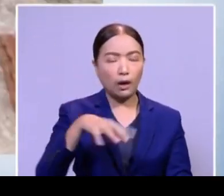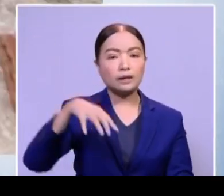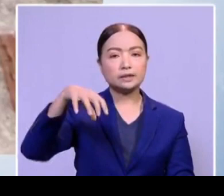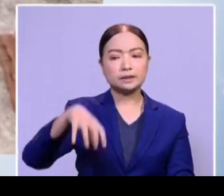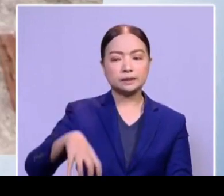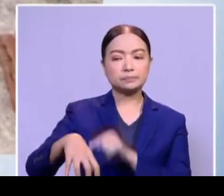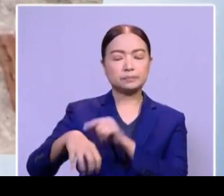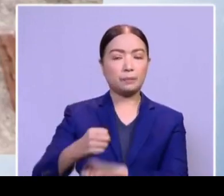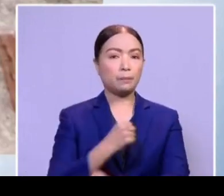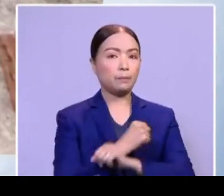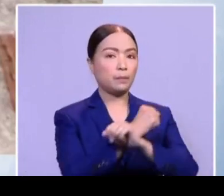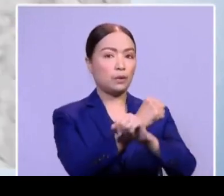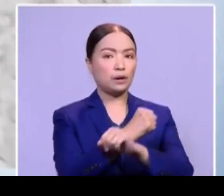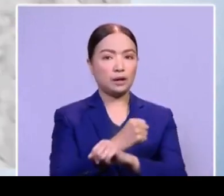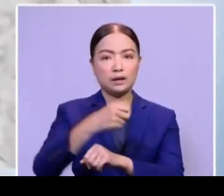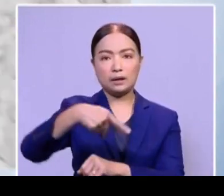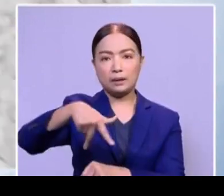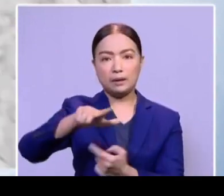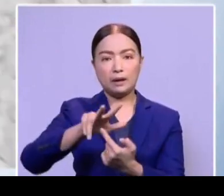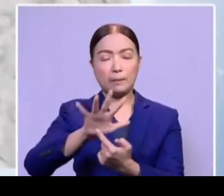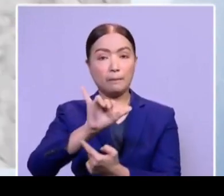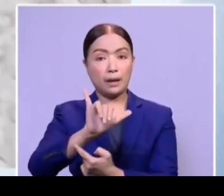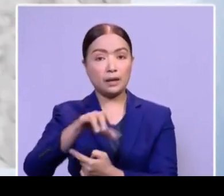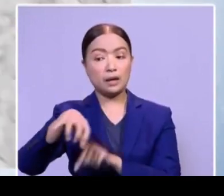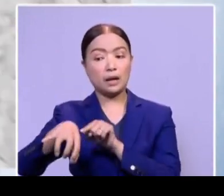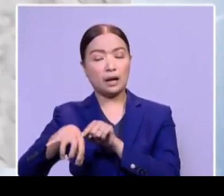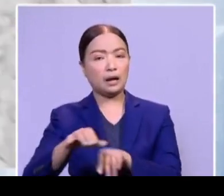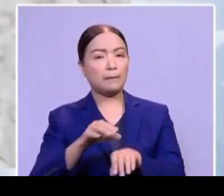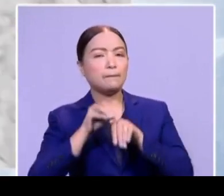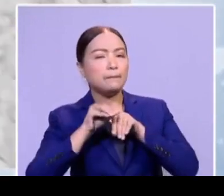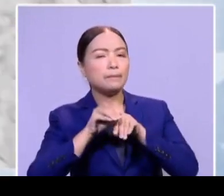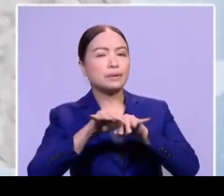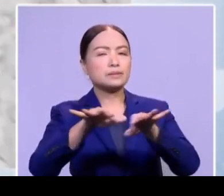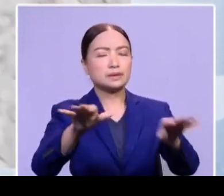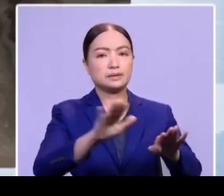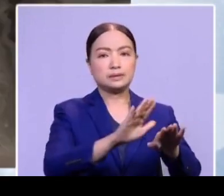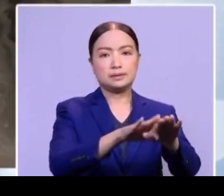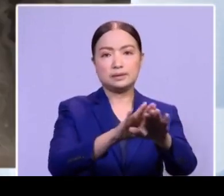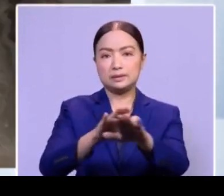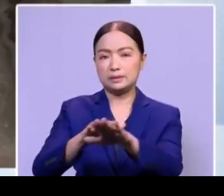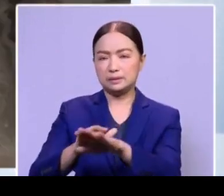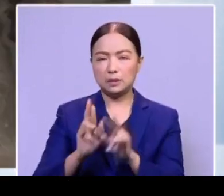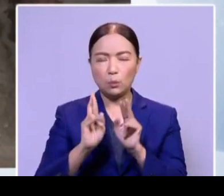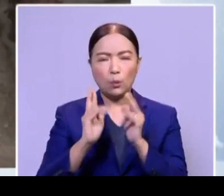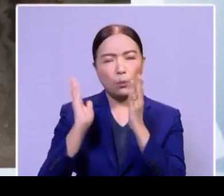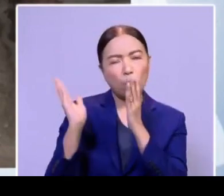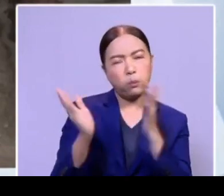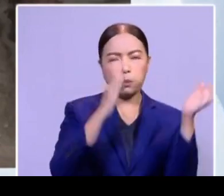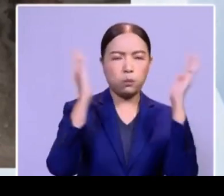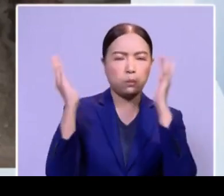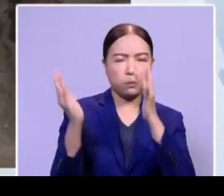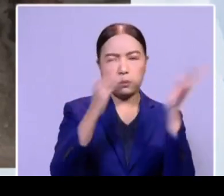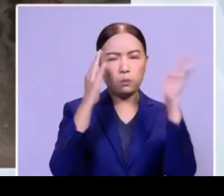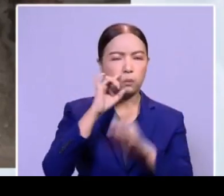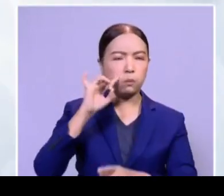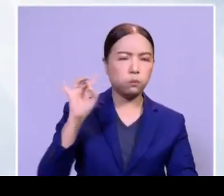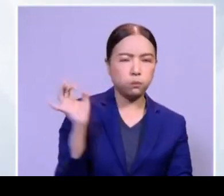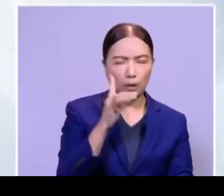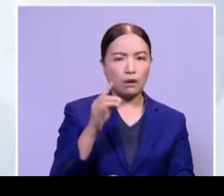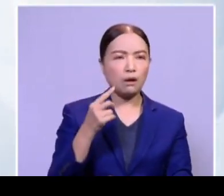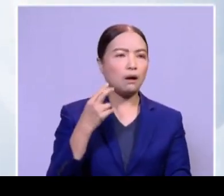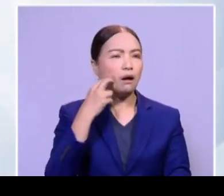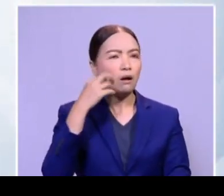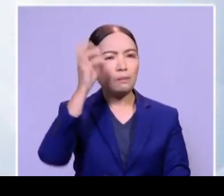าธารณภัยได้ประกาศเตือนประชาชนว่าต้องระวังพายุลมแรงแล้วก็ลูกเห็บตกในครั้งนี้ต่อไปอีกด้วยนะฮะ